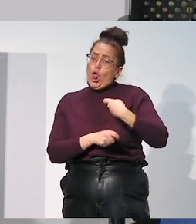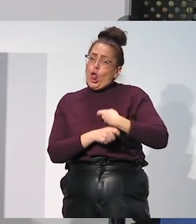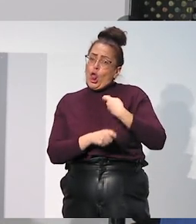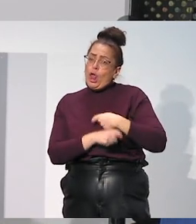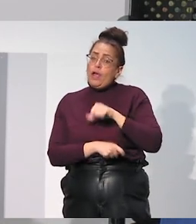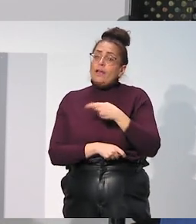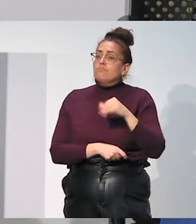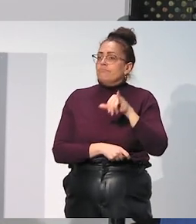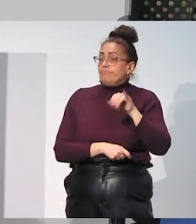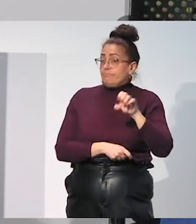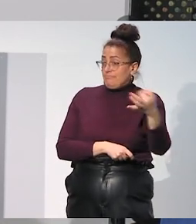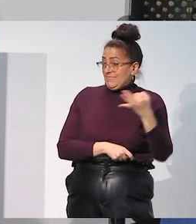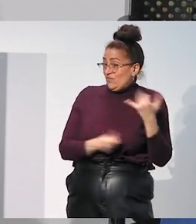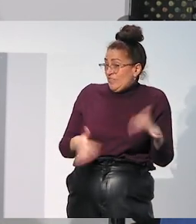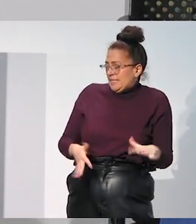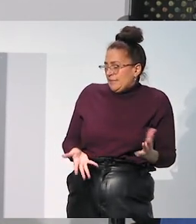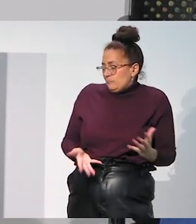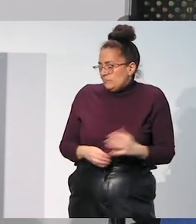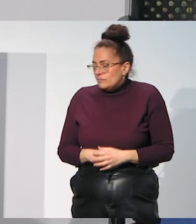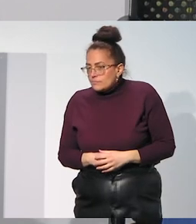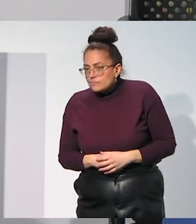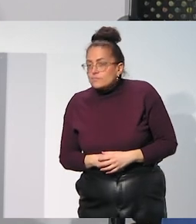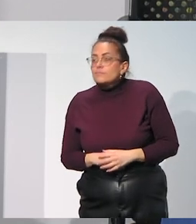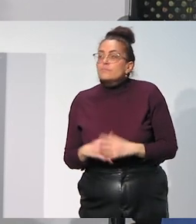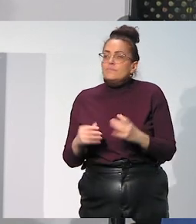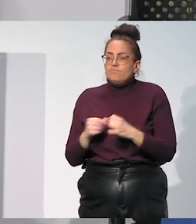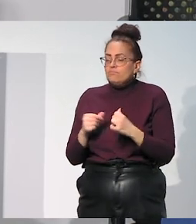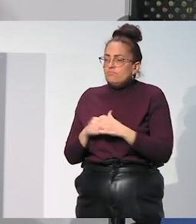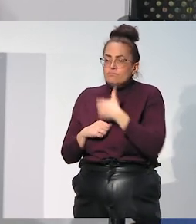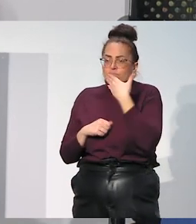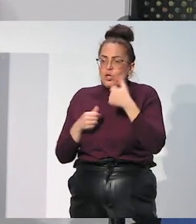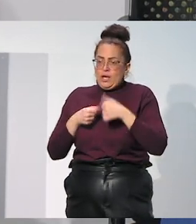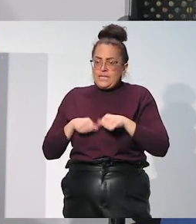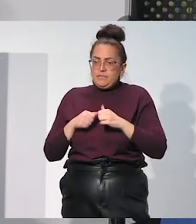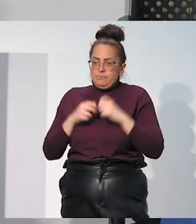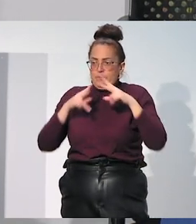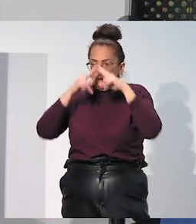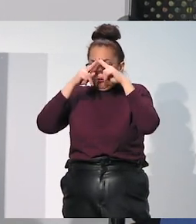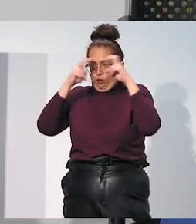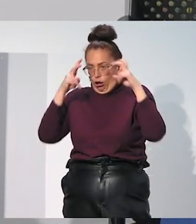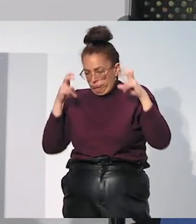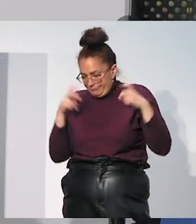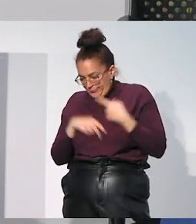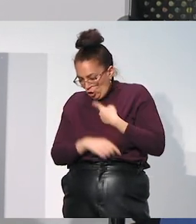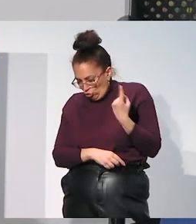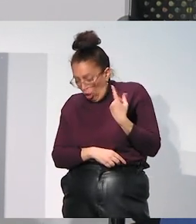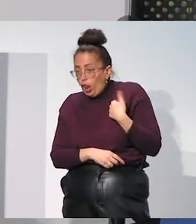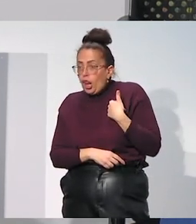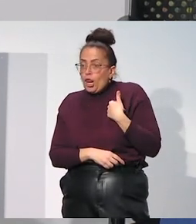notre côté, elle préfère vivre seule dans son trou. C'est difficile de toujours faire